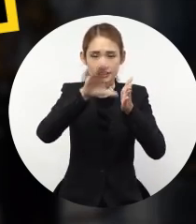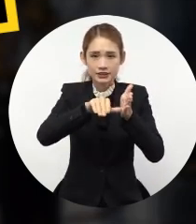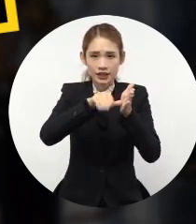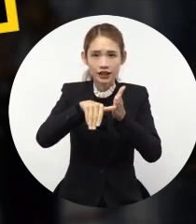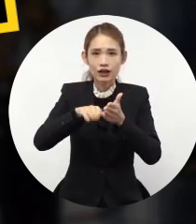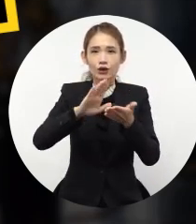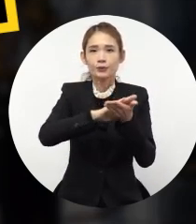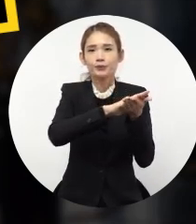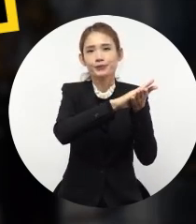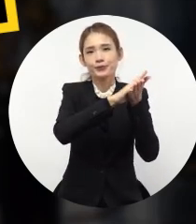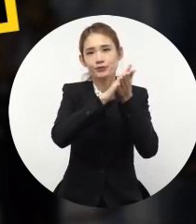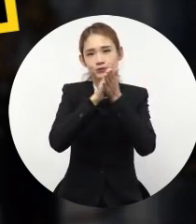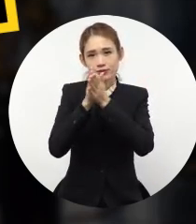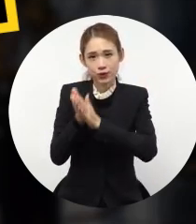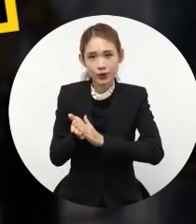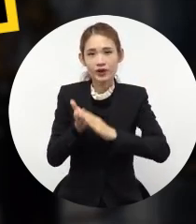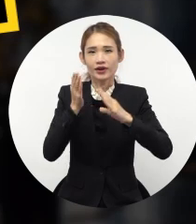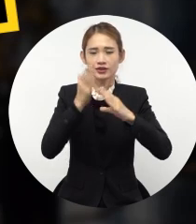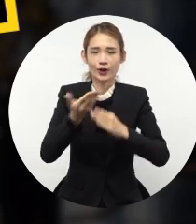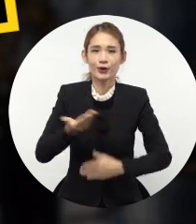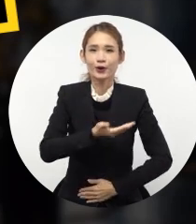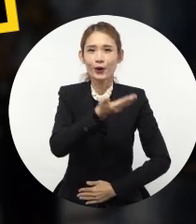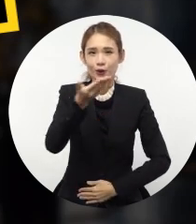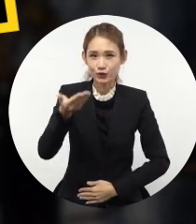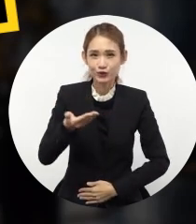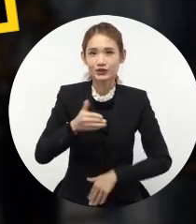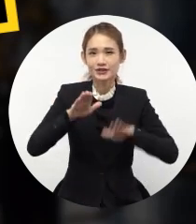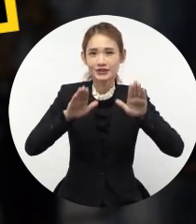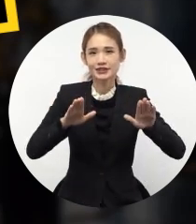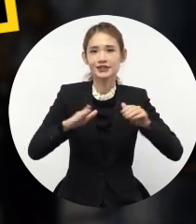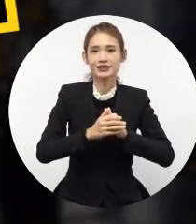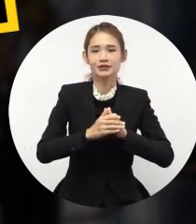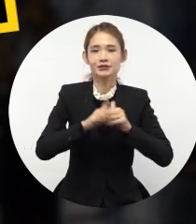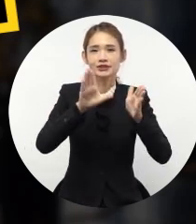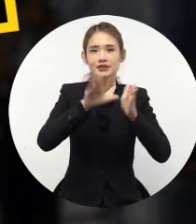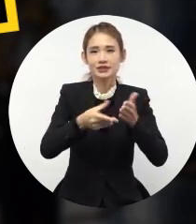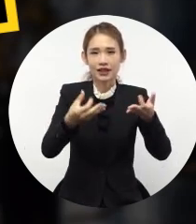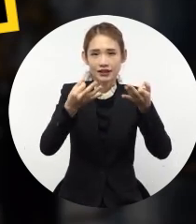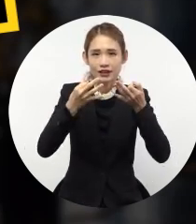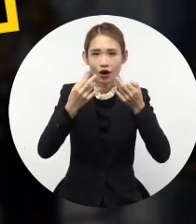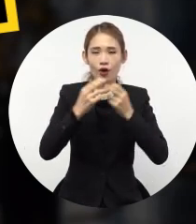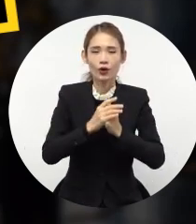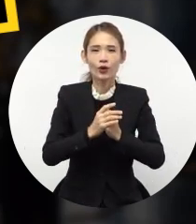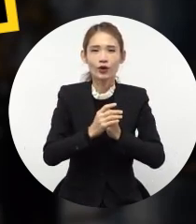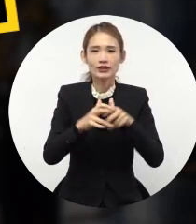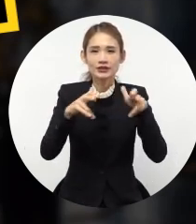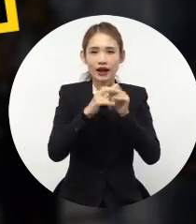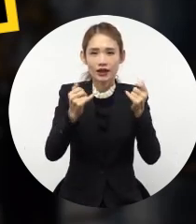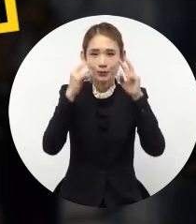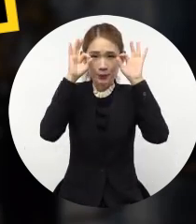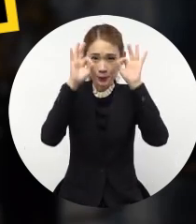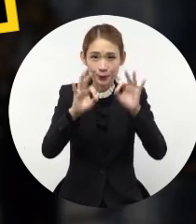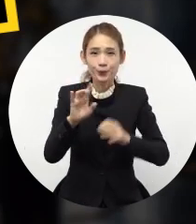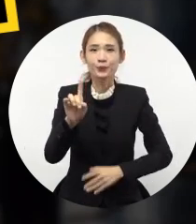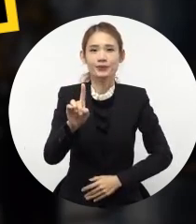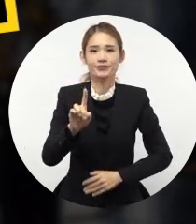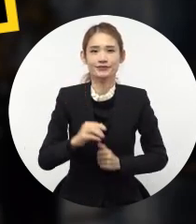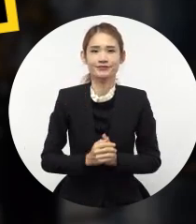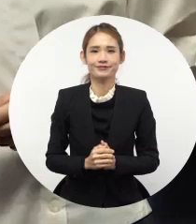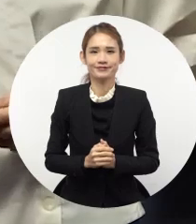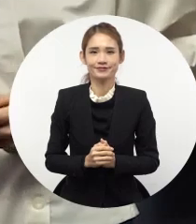변하고 있는데요, 여러분. 여러분은 어떤 시대적 관점으로 장애를 바라보고 계셨을까요?